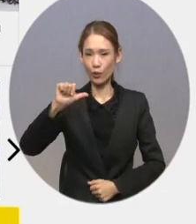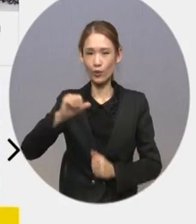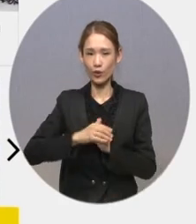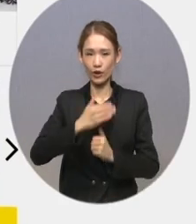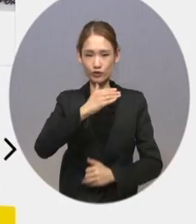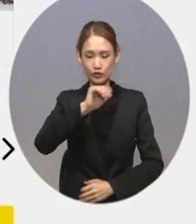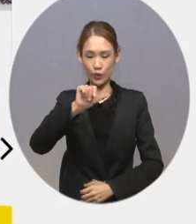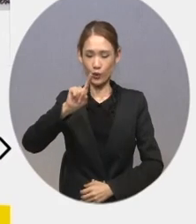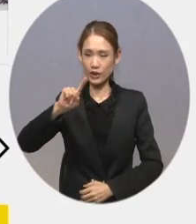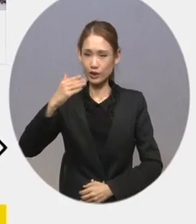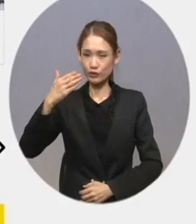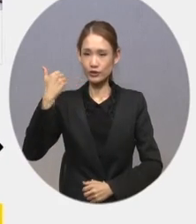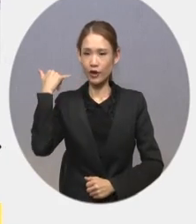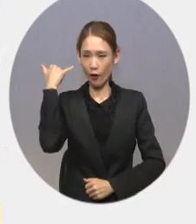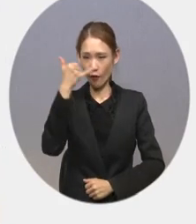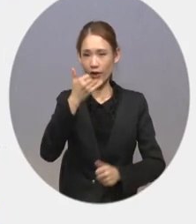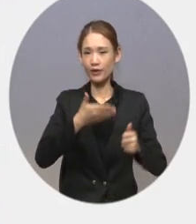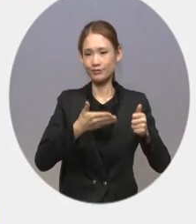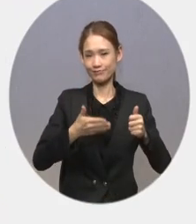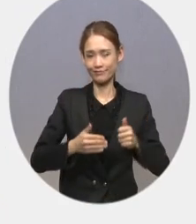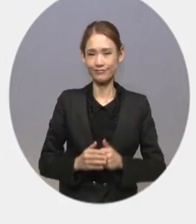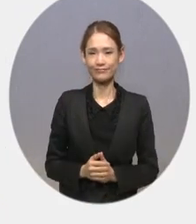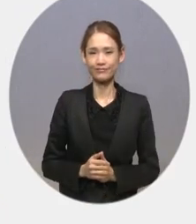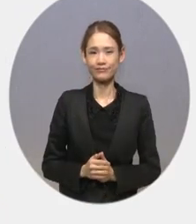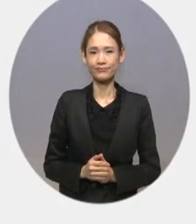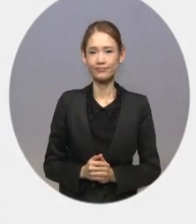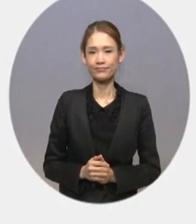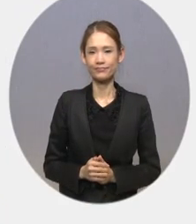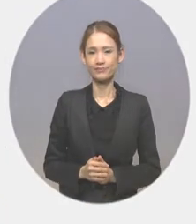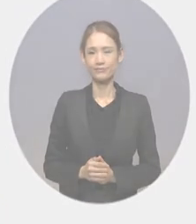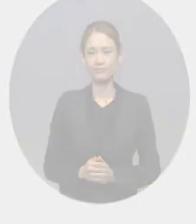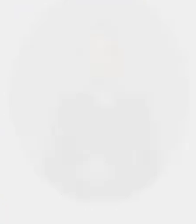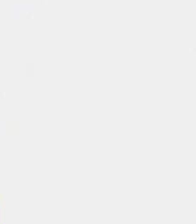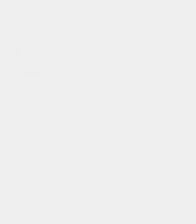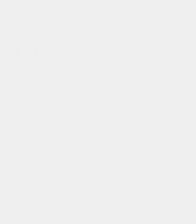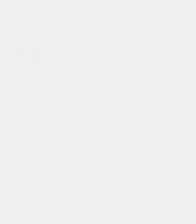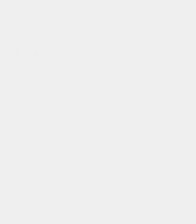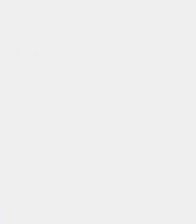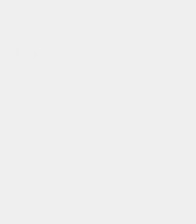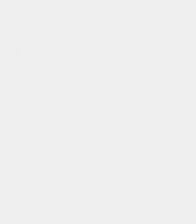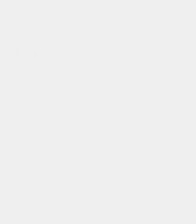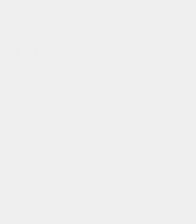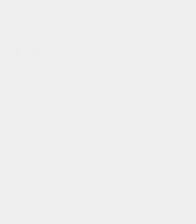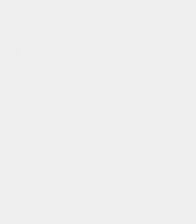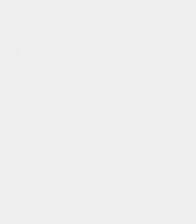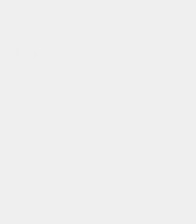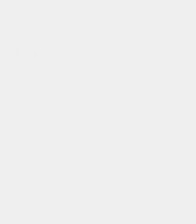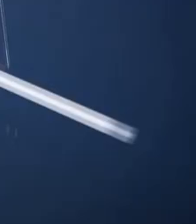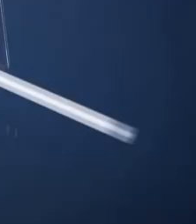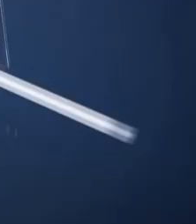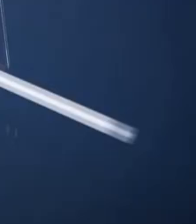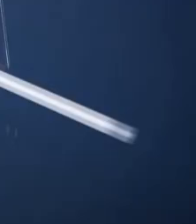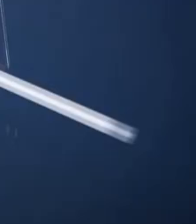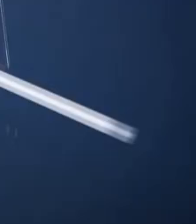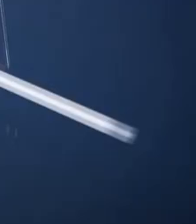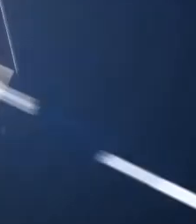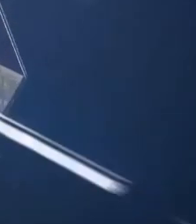전화번호 02-2655-9519로 많은 제보 바랍니다. Thank you.